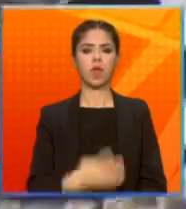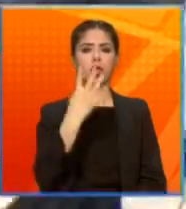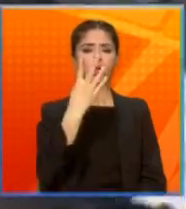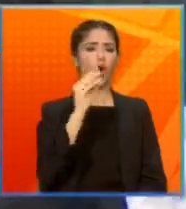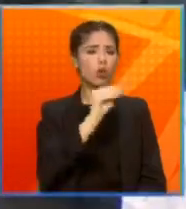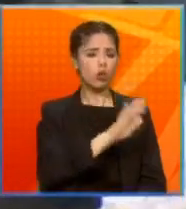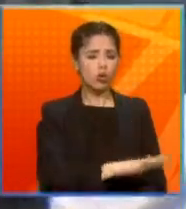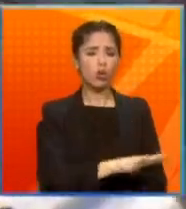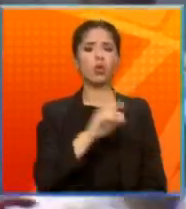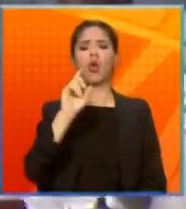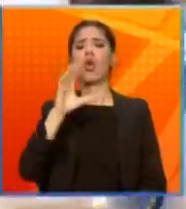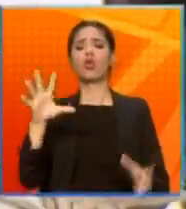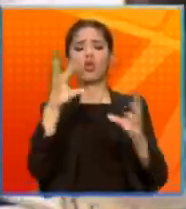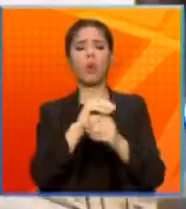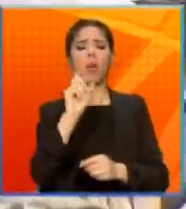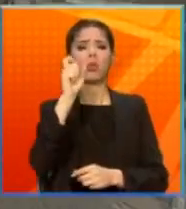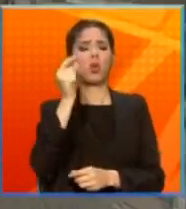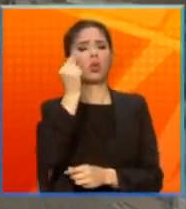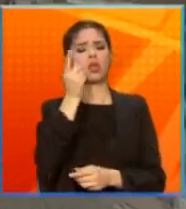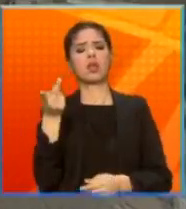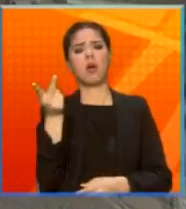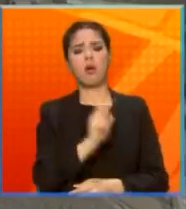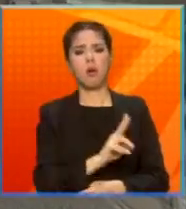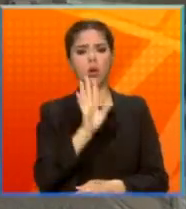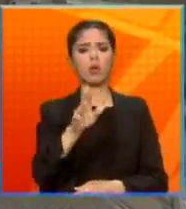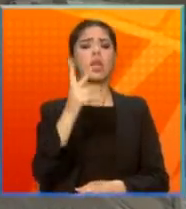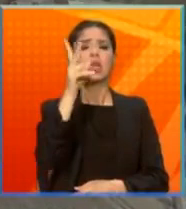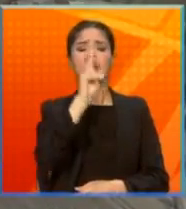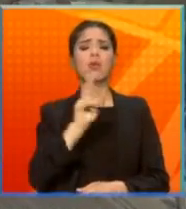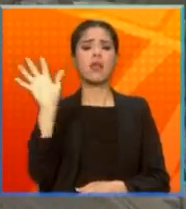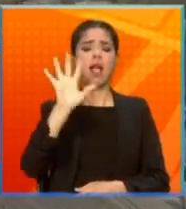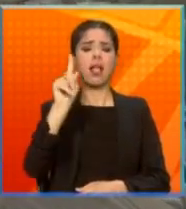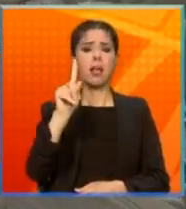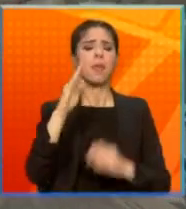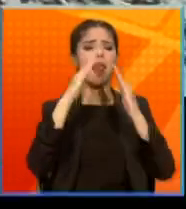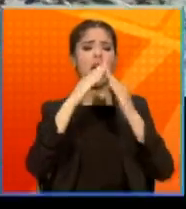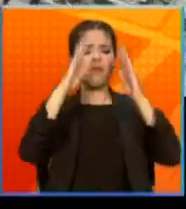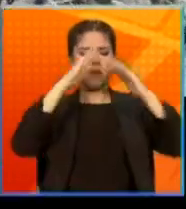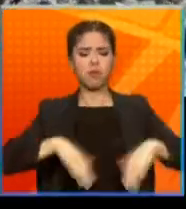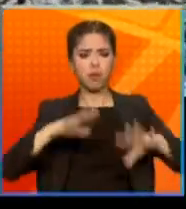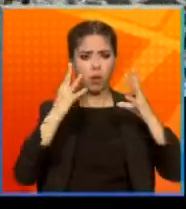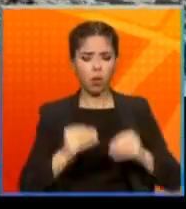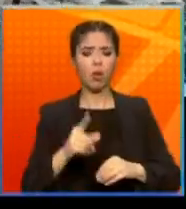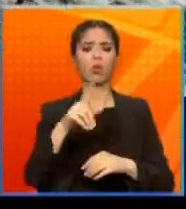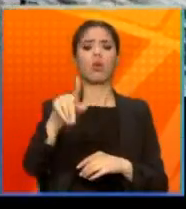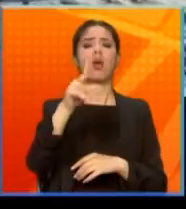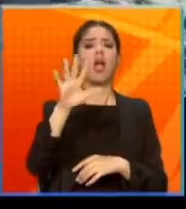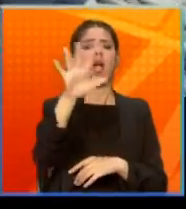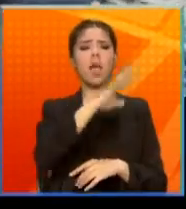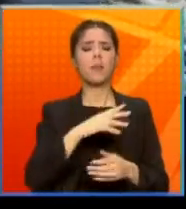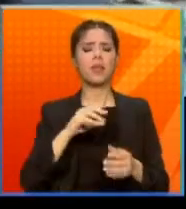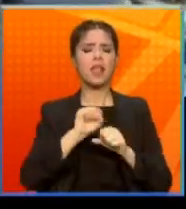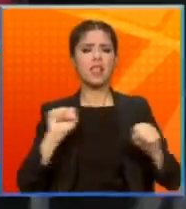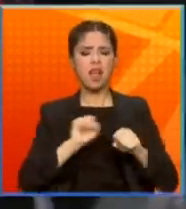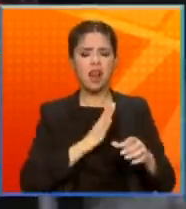Dördü çocuk, 9 cana mal olan felakette 251 konut yıkılmış, yüzlercesi de hasar görmüştü. Depremzedeler için çadırlar